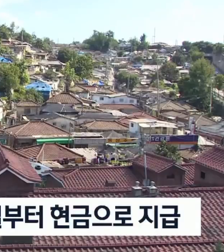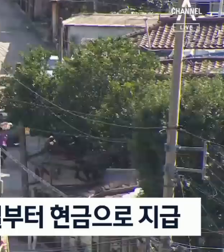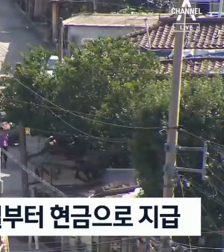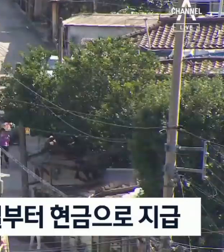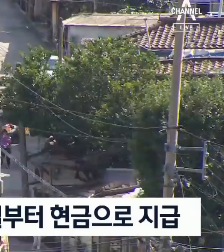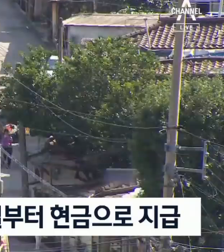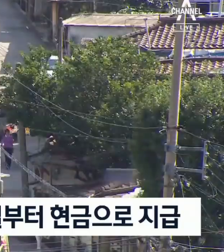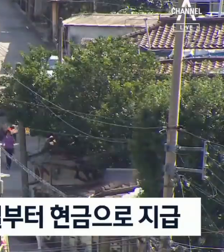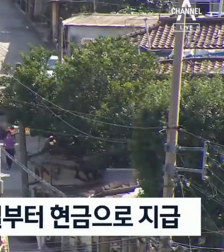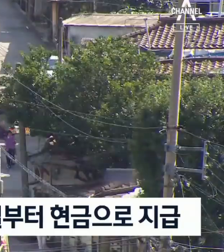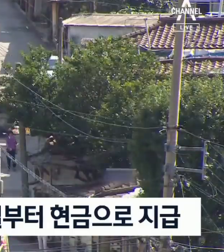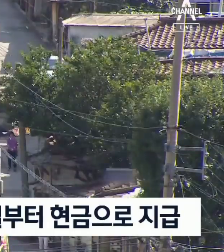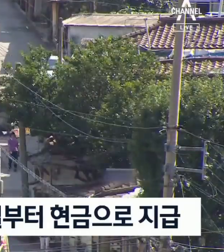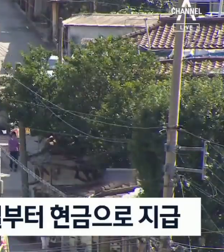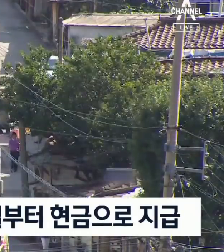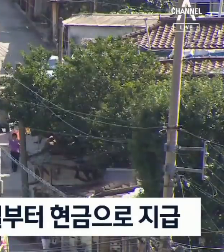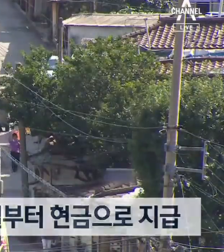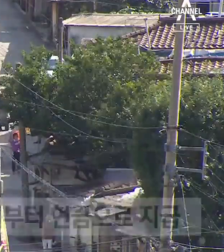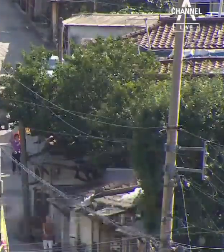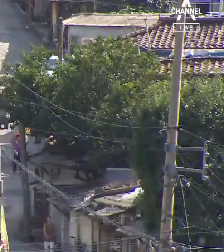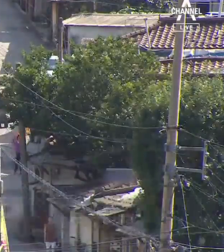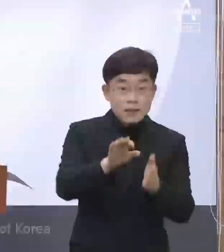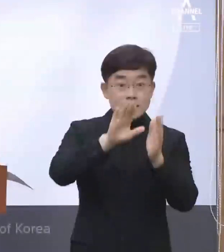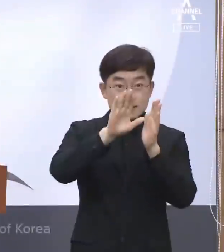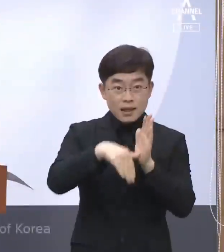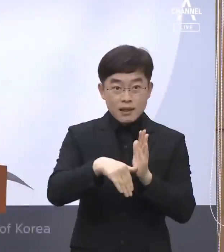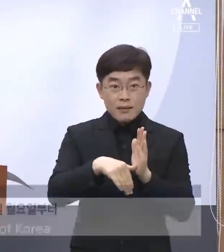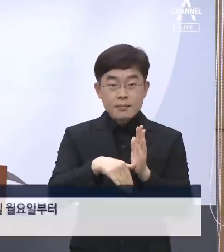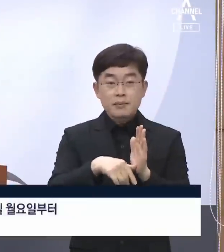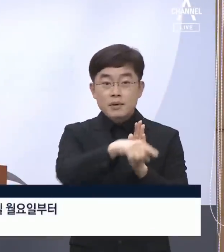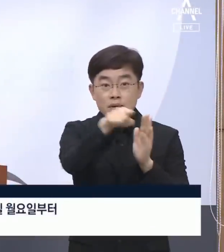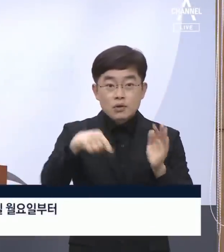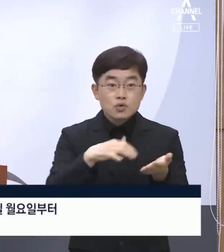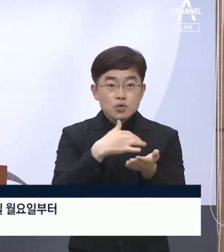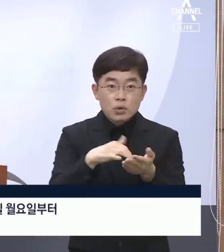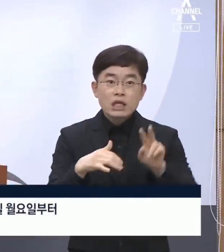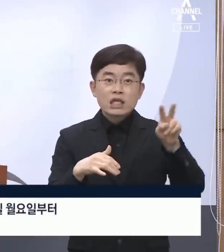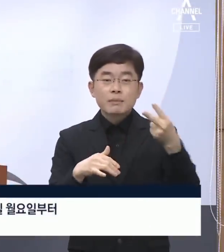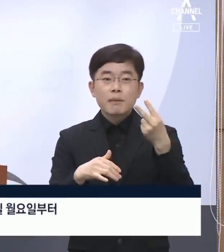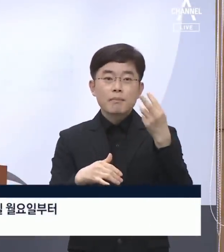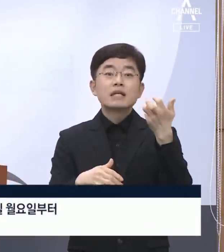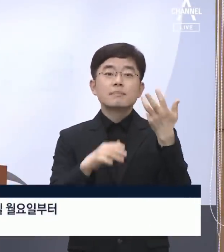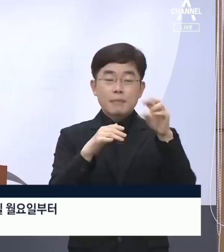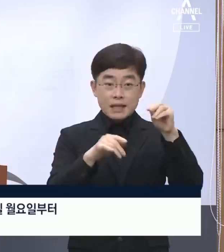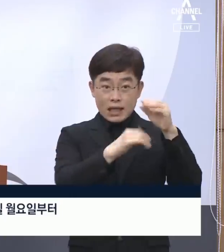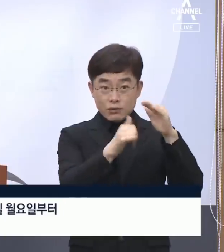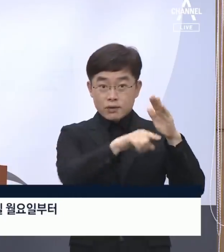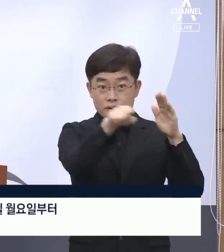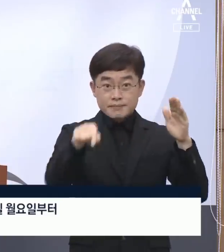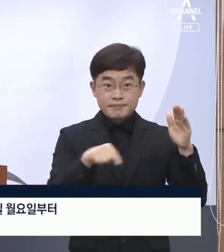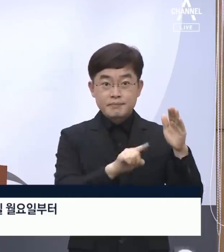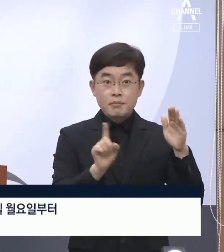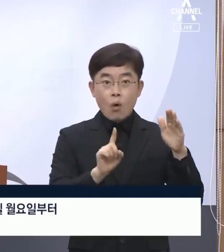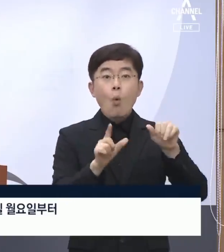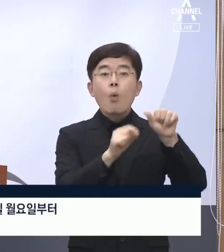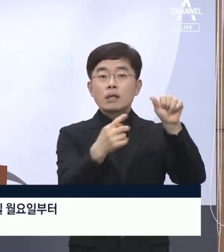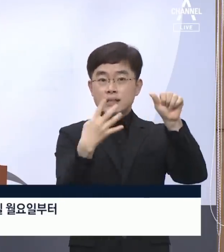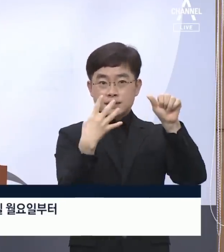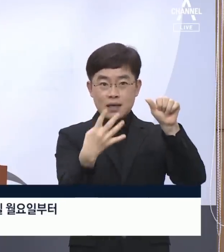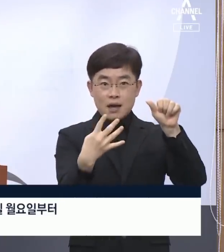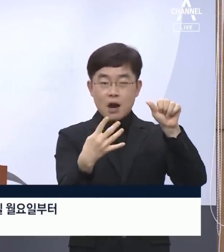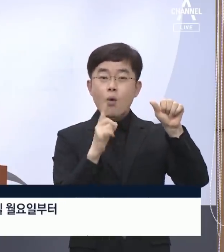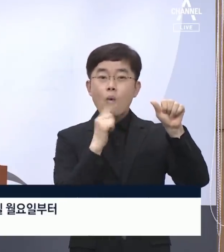취약계층에는 내일부터 현금으로 지급할 계획입니다. 약 280만 가구에 대해서는 5월